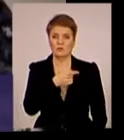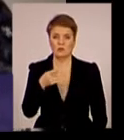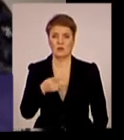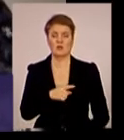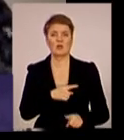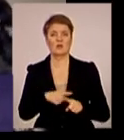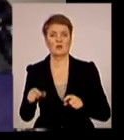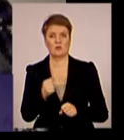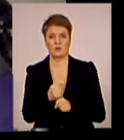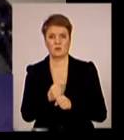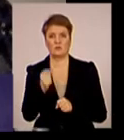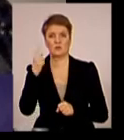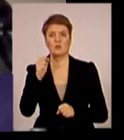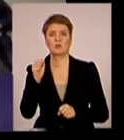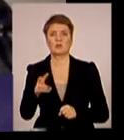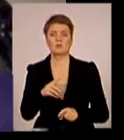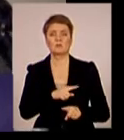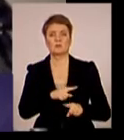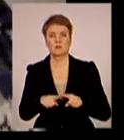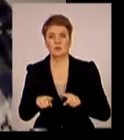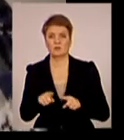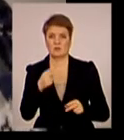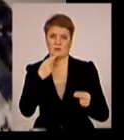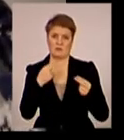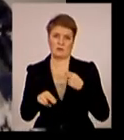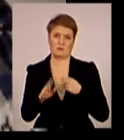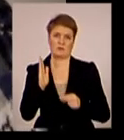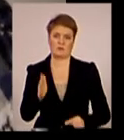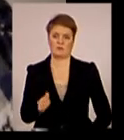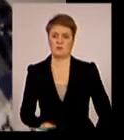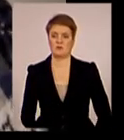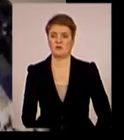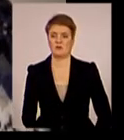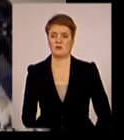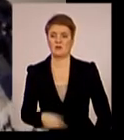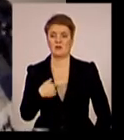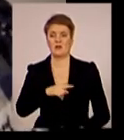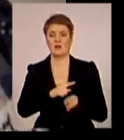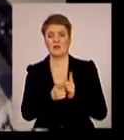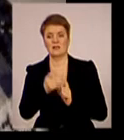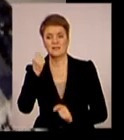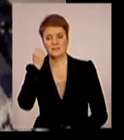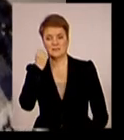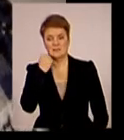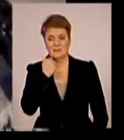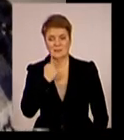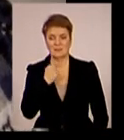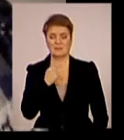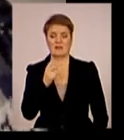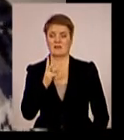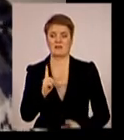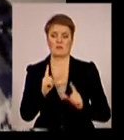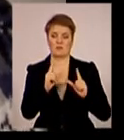це робили, бо думала, чим скоріше, тим буде ліпше. Старіша людина не